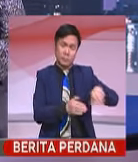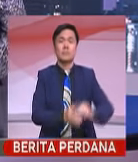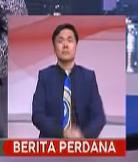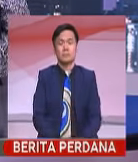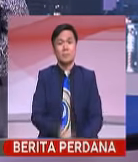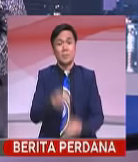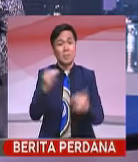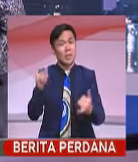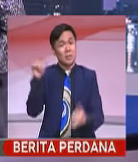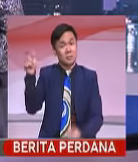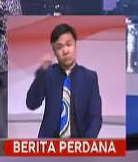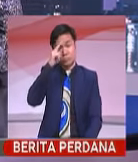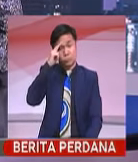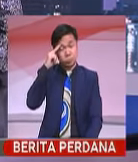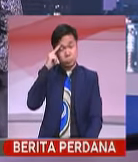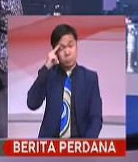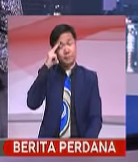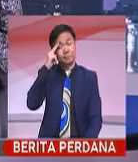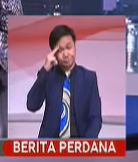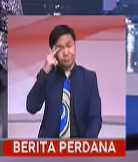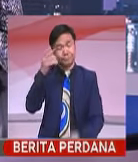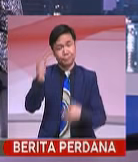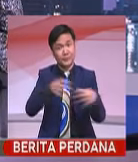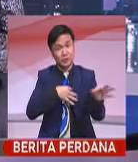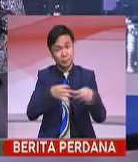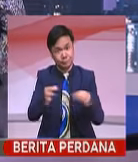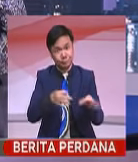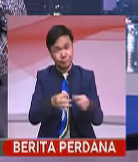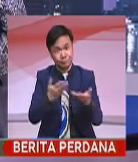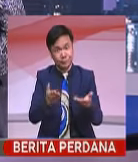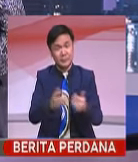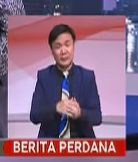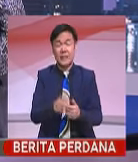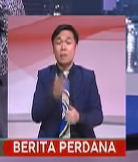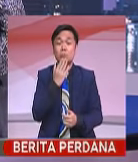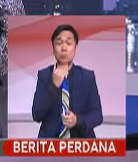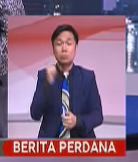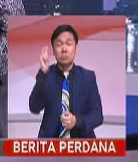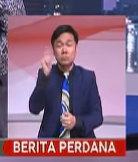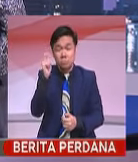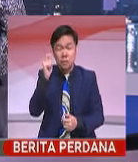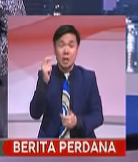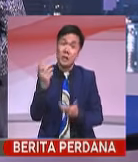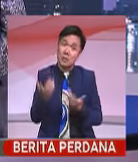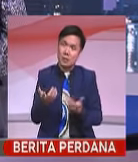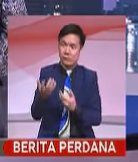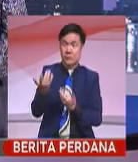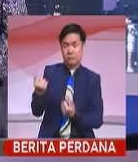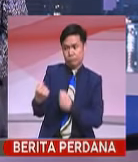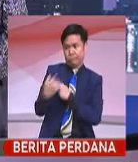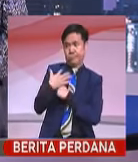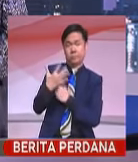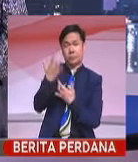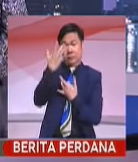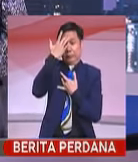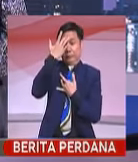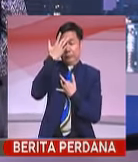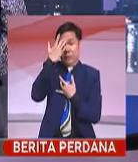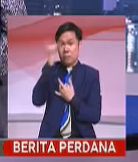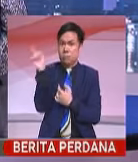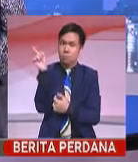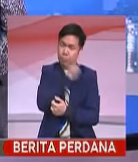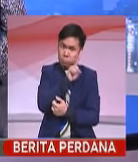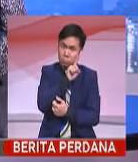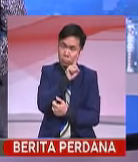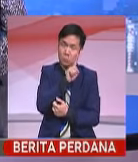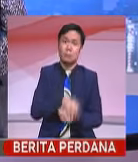Dalam pada itu, Tan Sri Dr. Nur Hisham Abdullah menjelaskan pesakit diabetes lebih cenderung mendapat jangkitan COVID-19 yang lebih